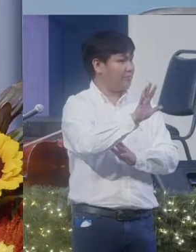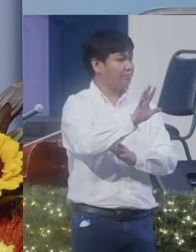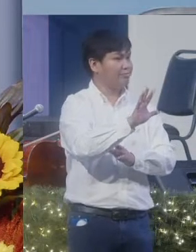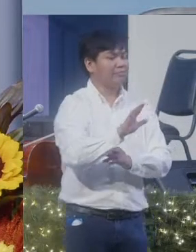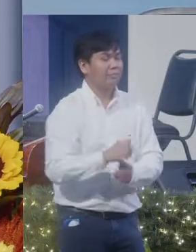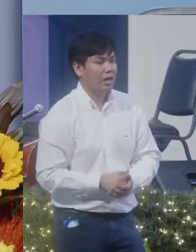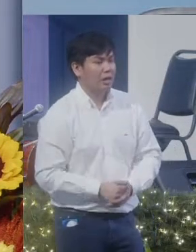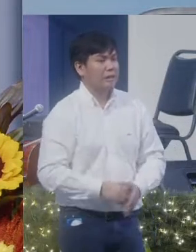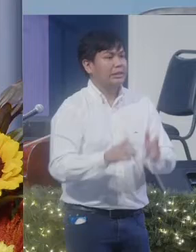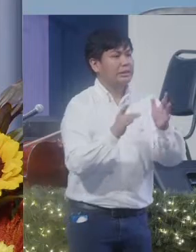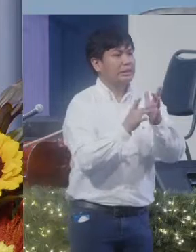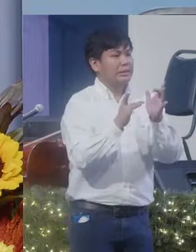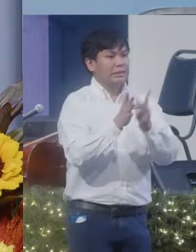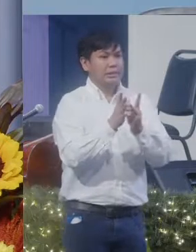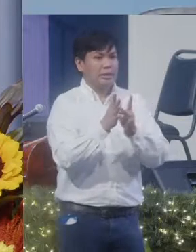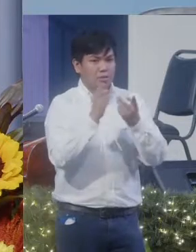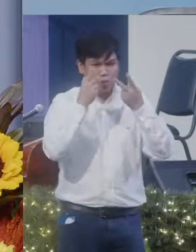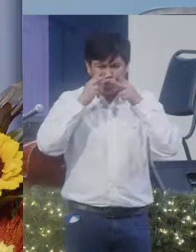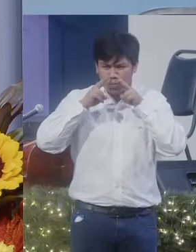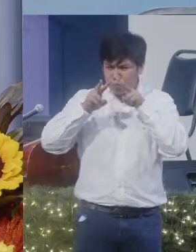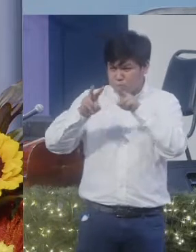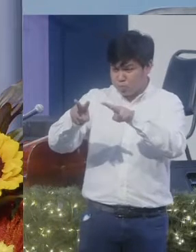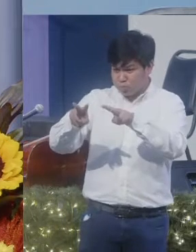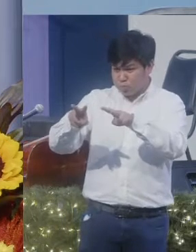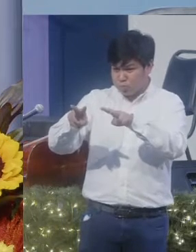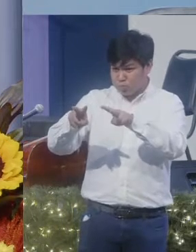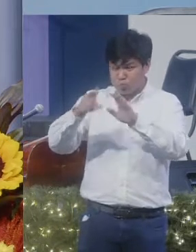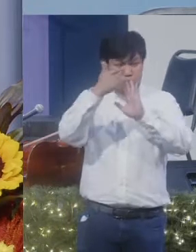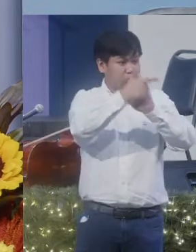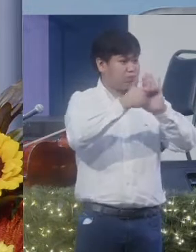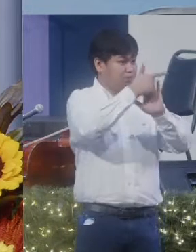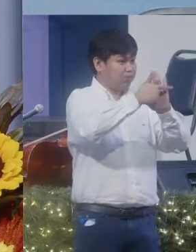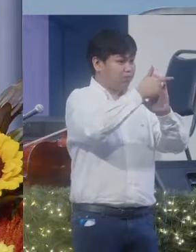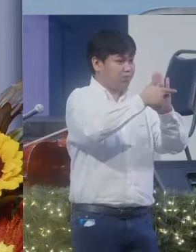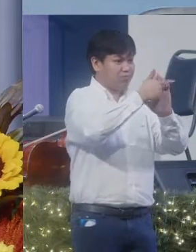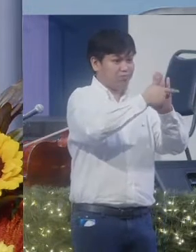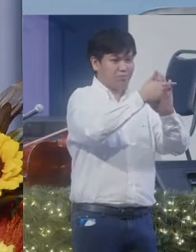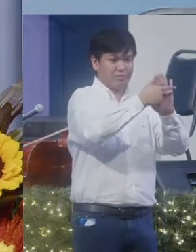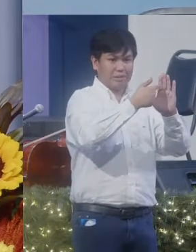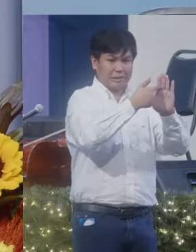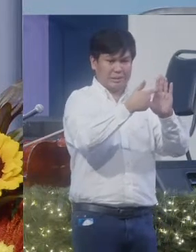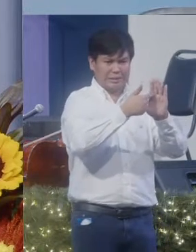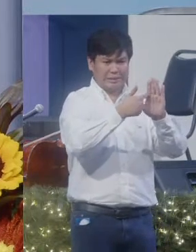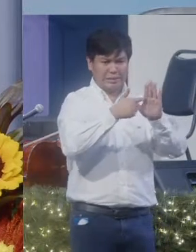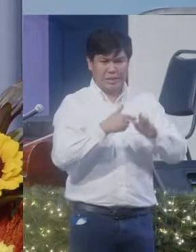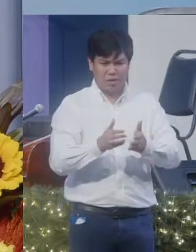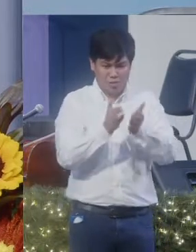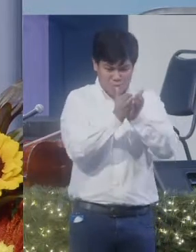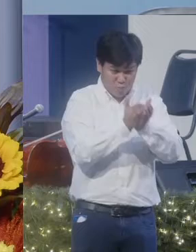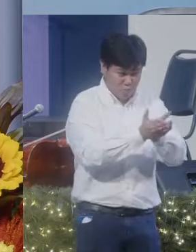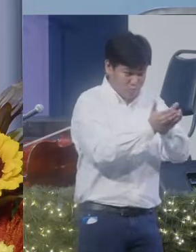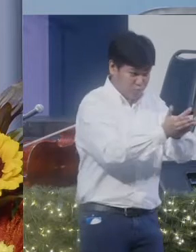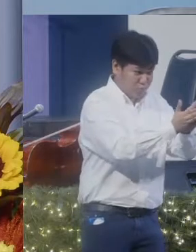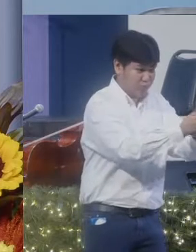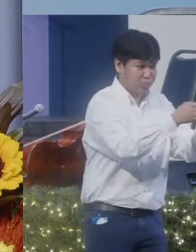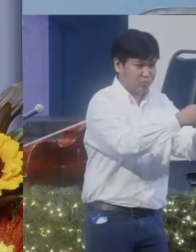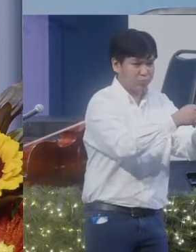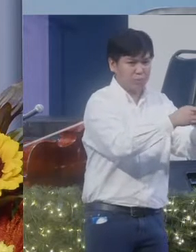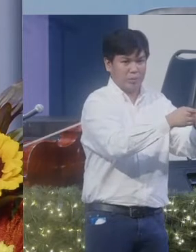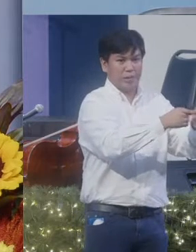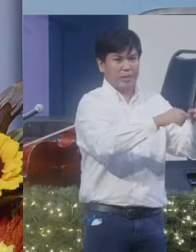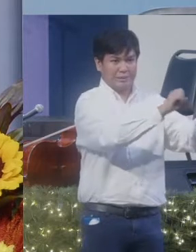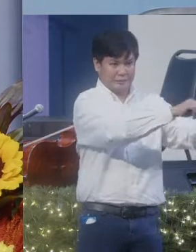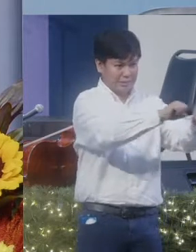by the lake of Gennesaret. Sea of Galilee po ito. Sa John, ang tawag ni John dito, the Sea